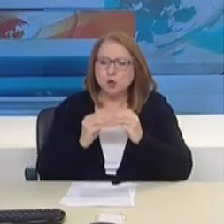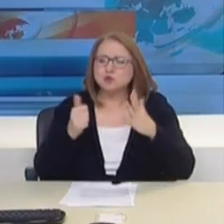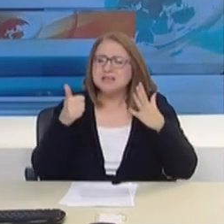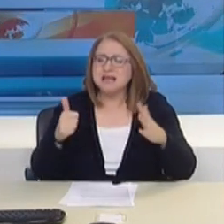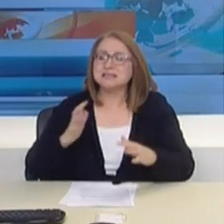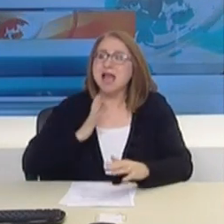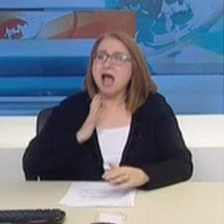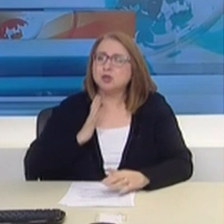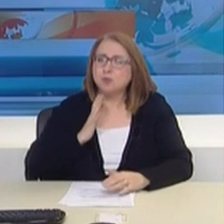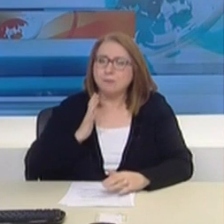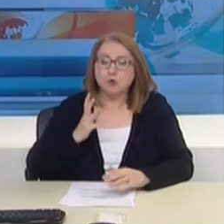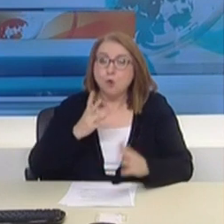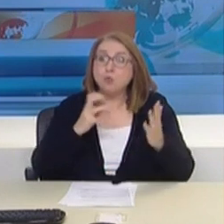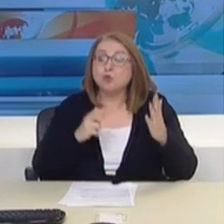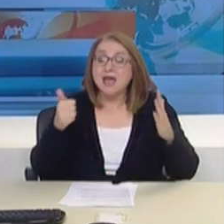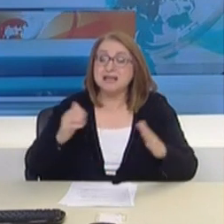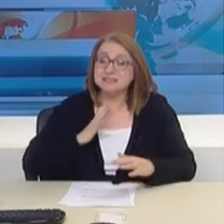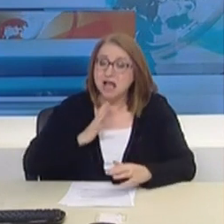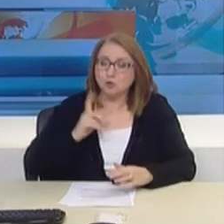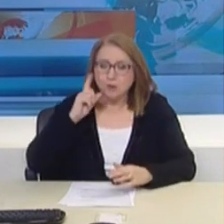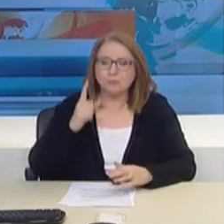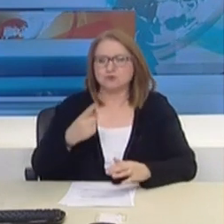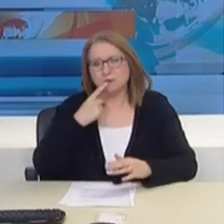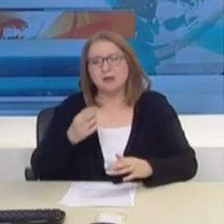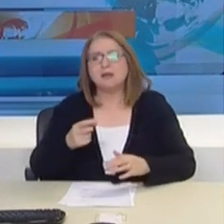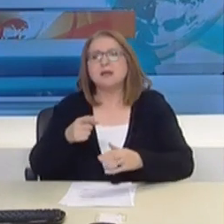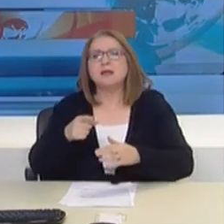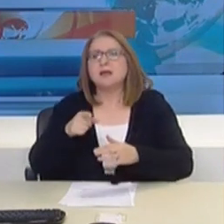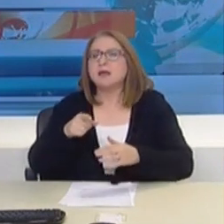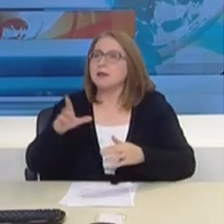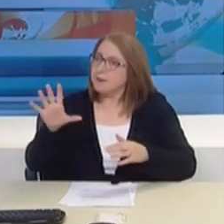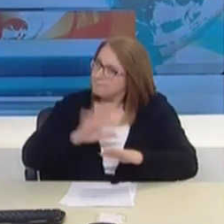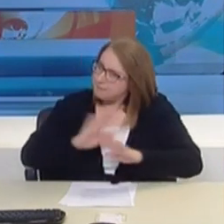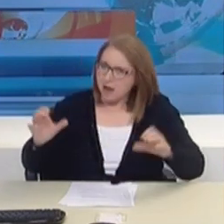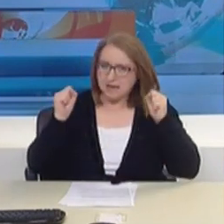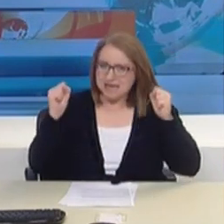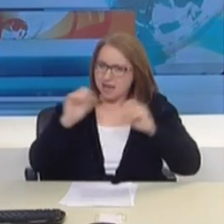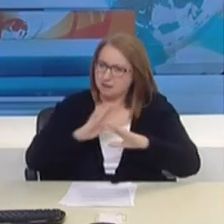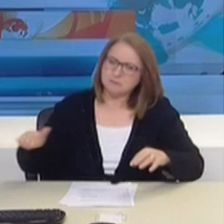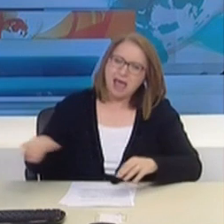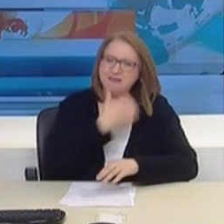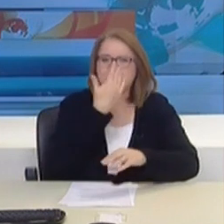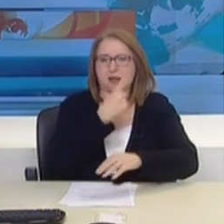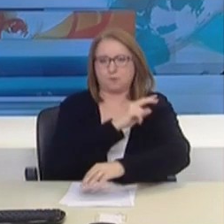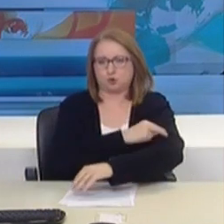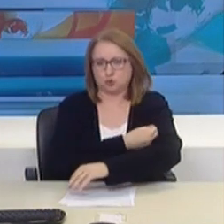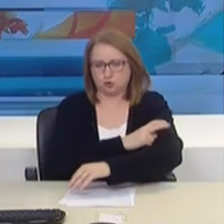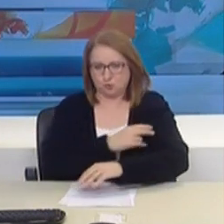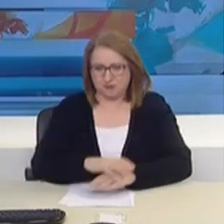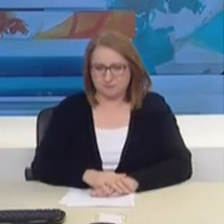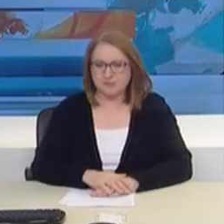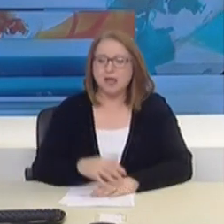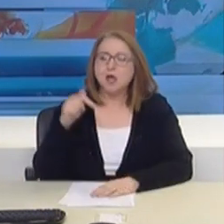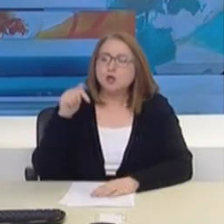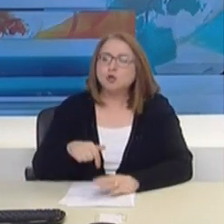Σχετικά με την επιτήρηση και τη σταδιακή αύξηση των κρουσμάτων, παραμένουμε σε εκτιμήσεις των μαθηματικών μας προβλέψεων, οι οποίες ανανεώνονται